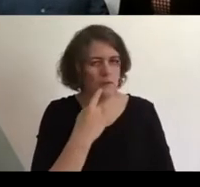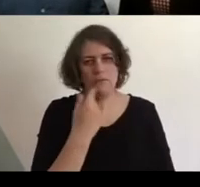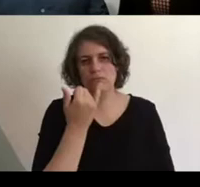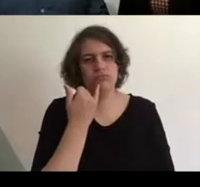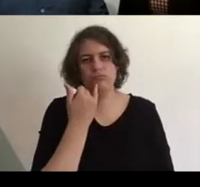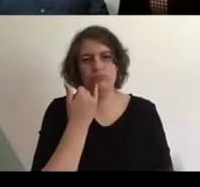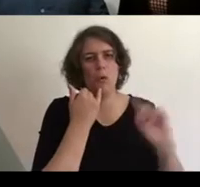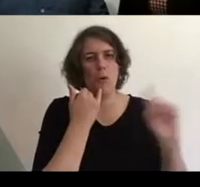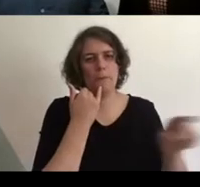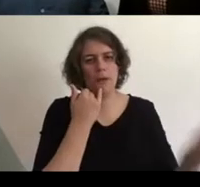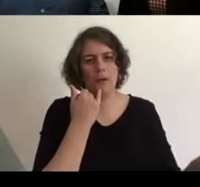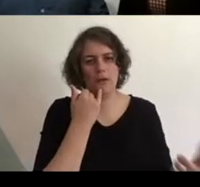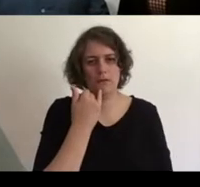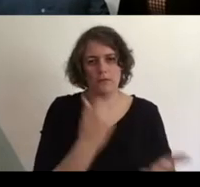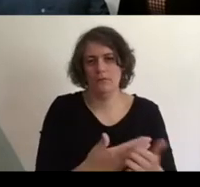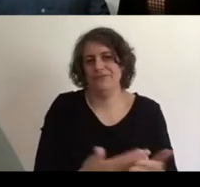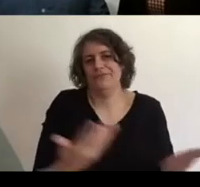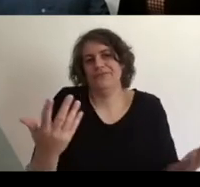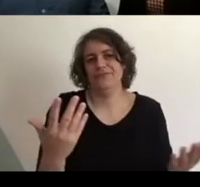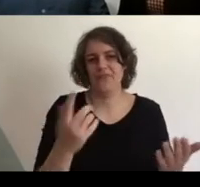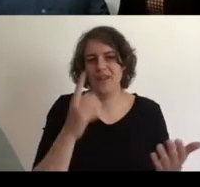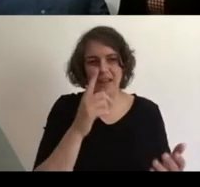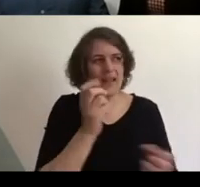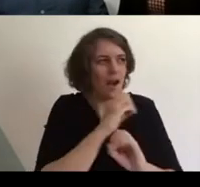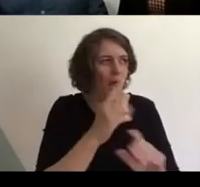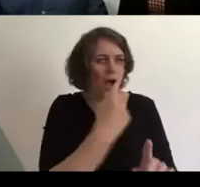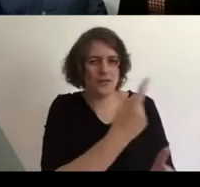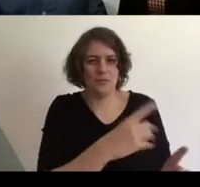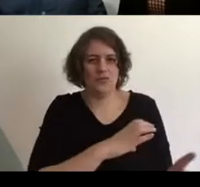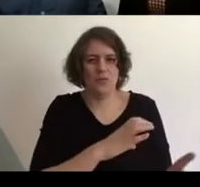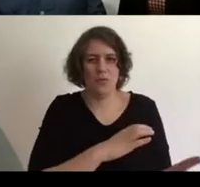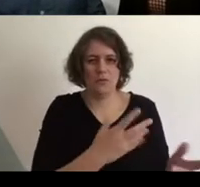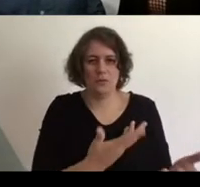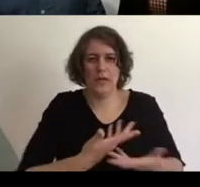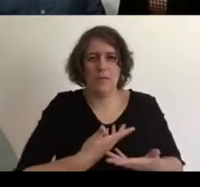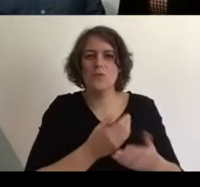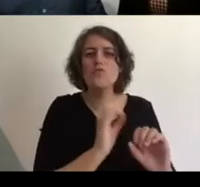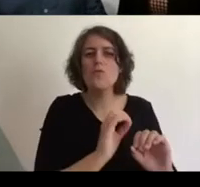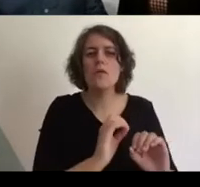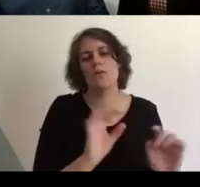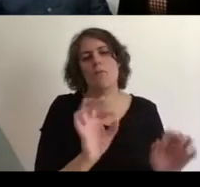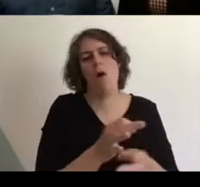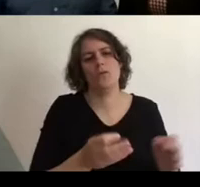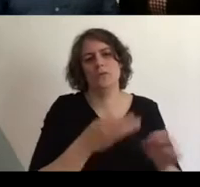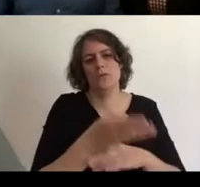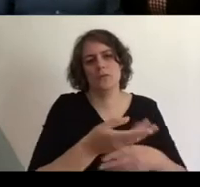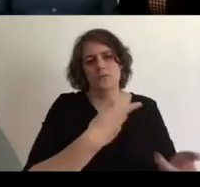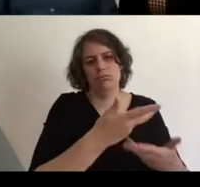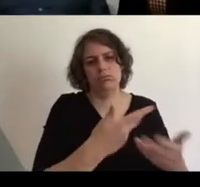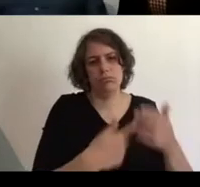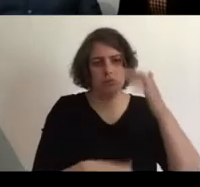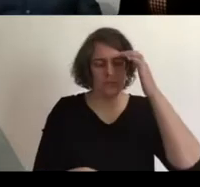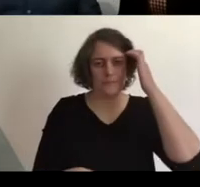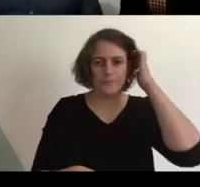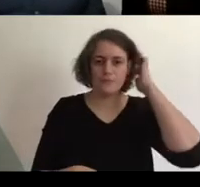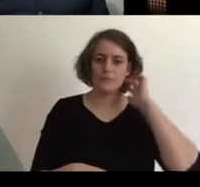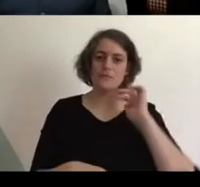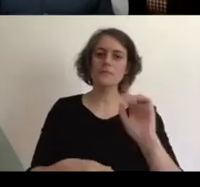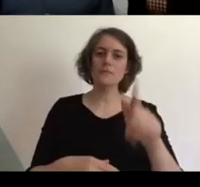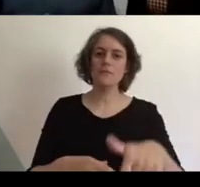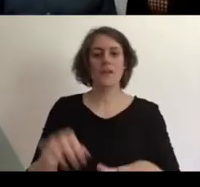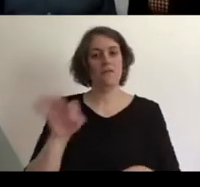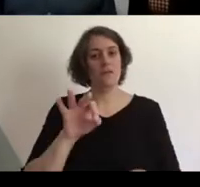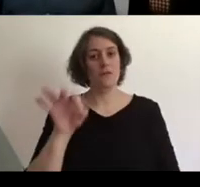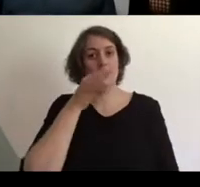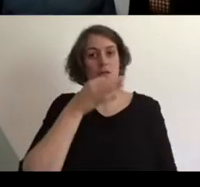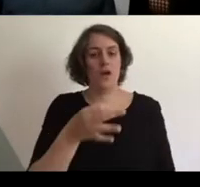wo man eh schon weiß, das bringt nichts. Und wie bist du da jetzt so empowered rausgegangen? Also das